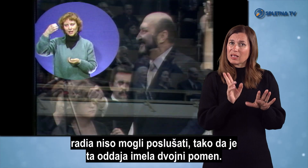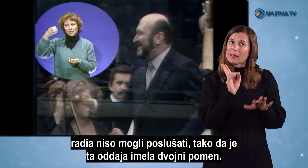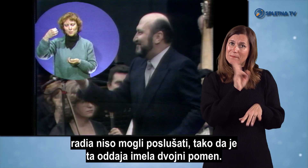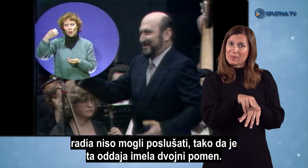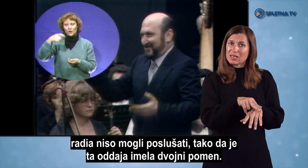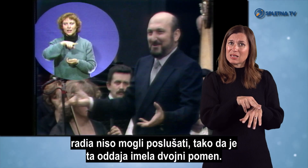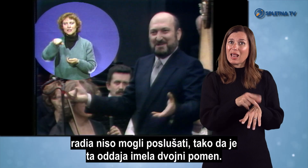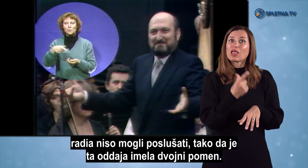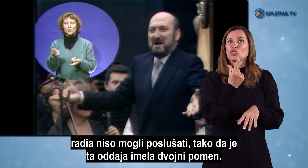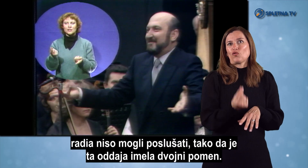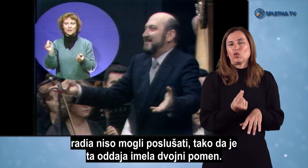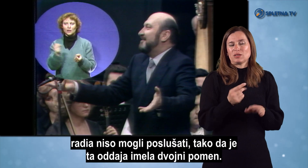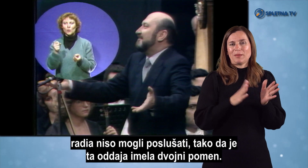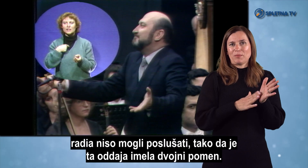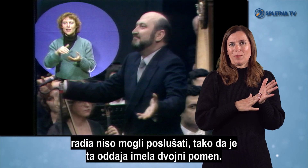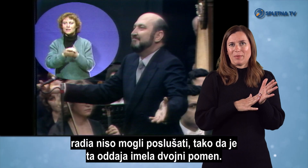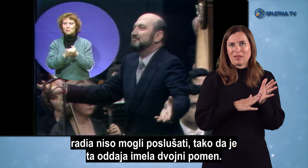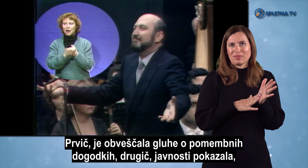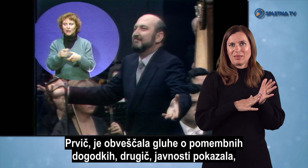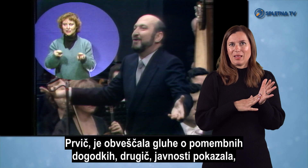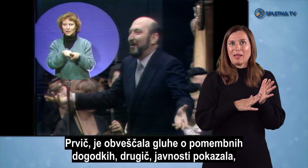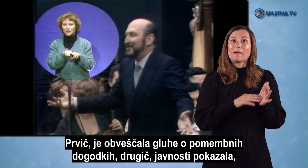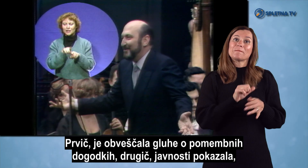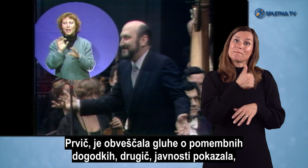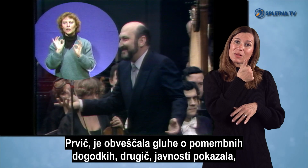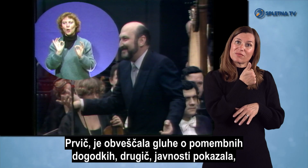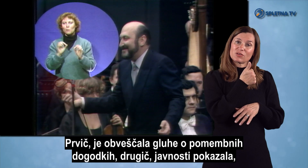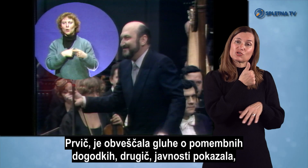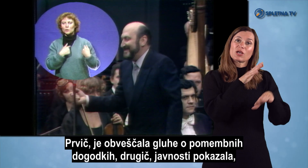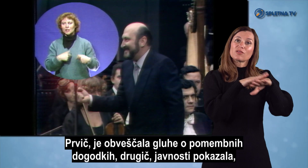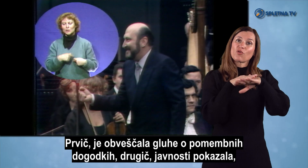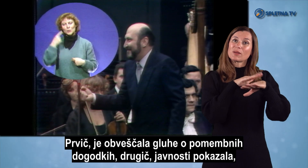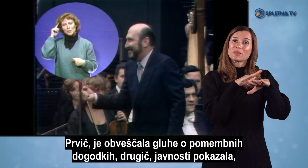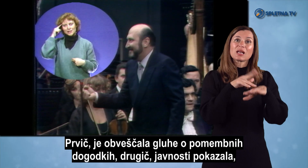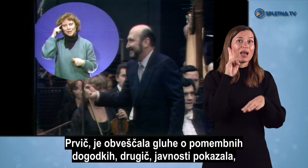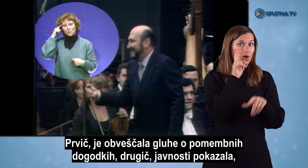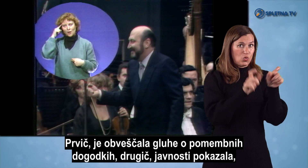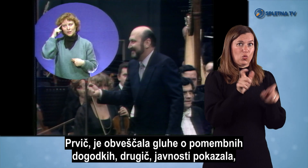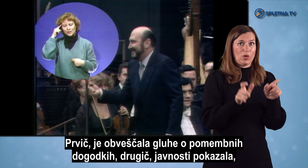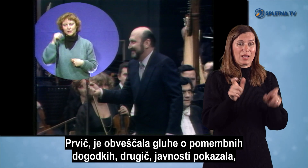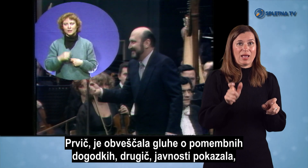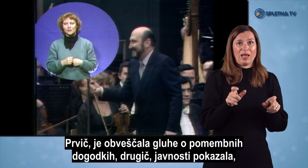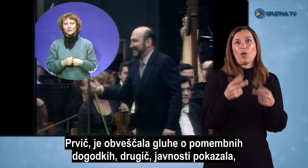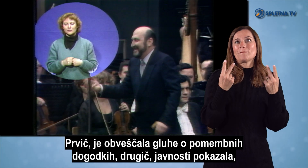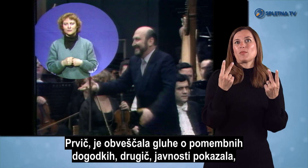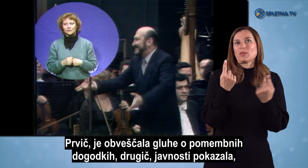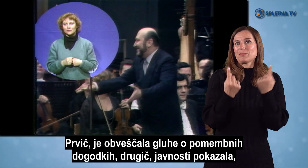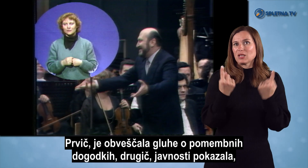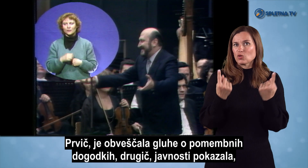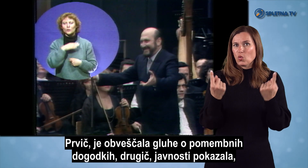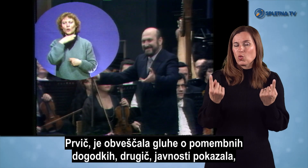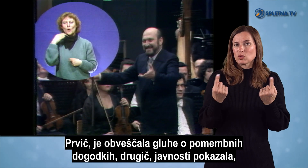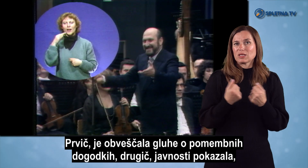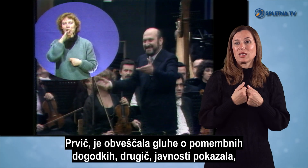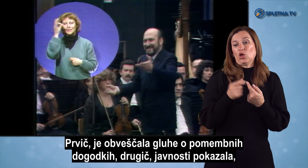imela dvojni pomen. Prvič je informirala gluhe o pomembnih